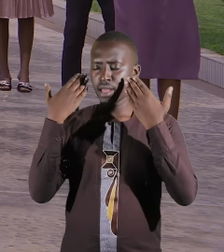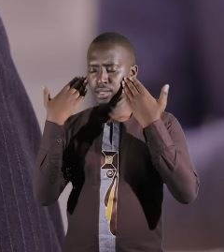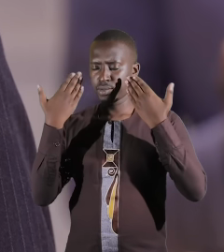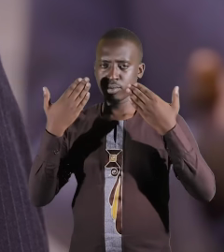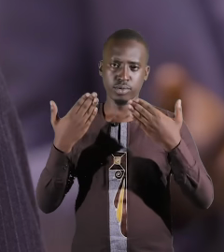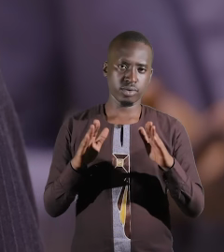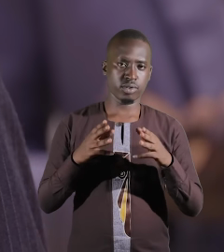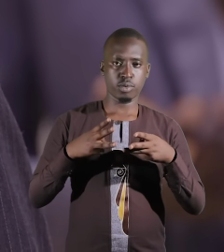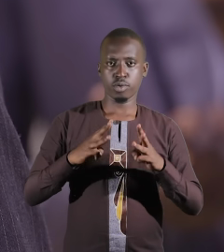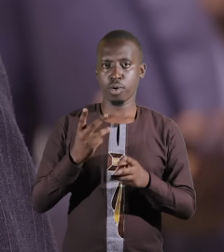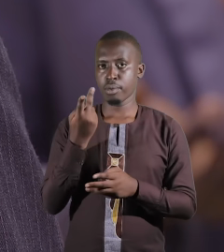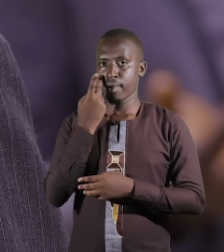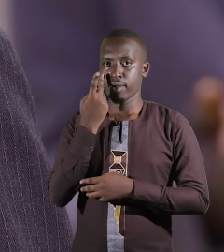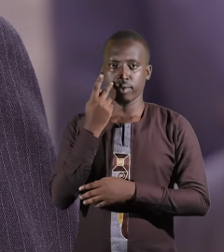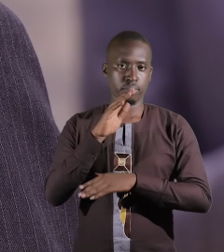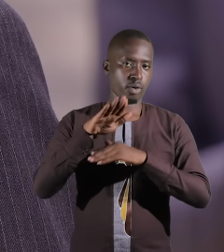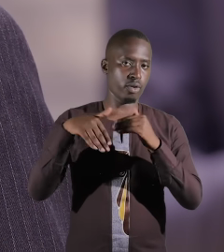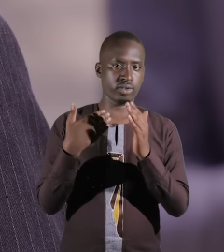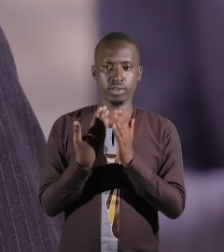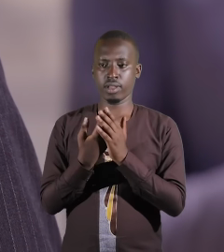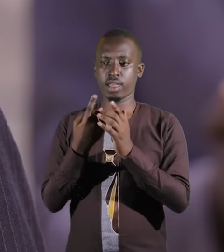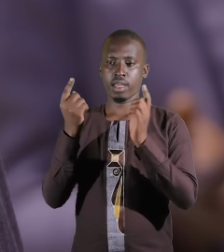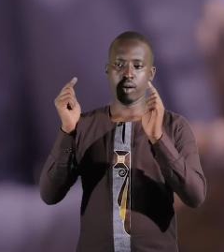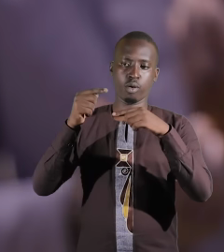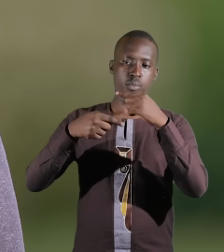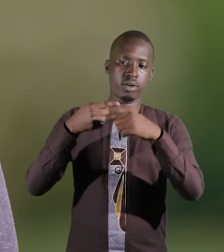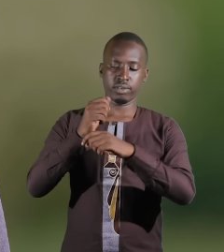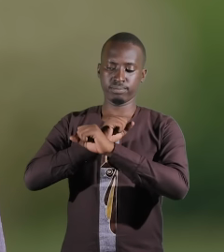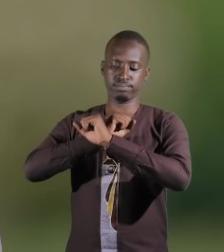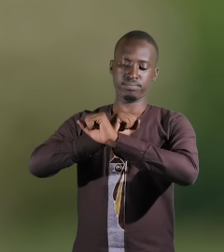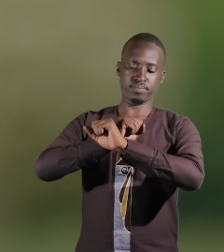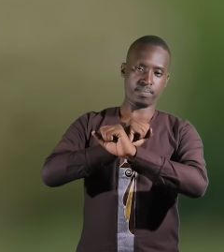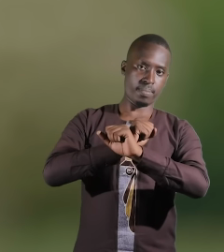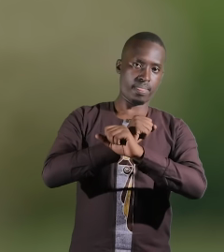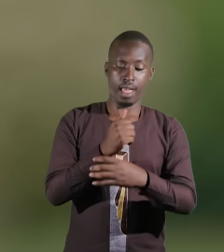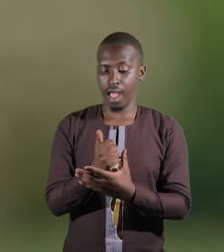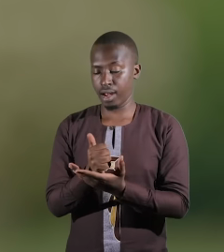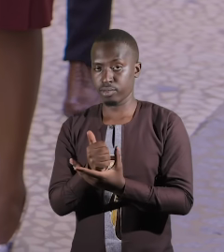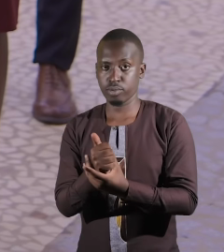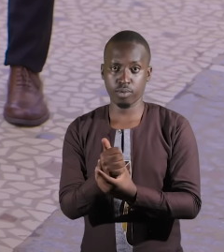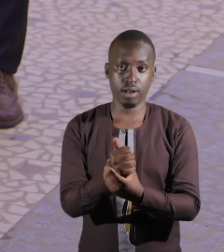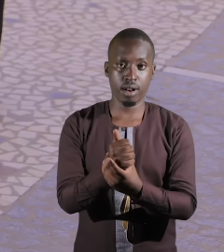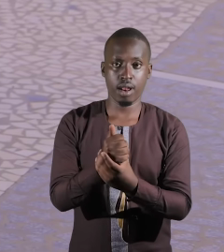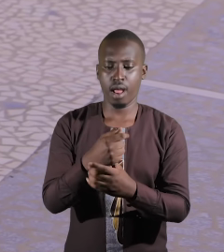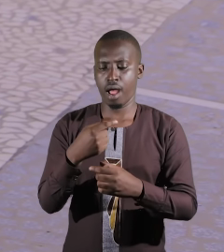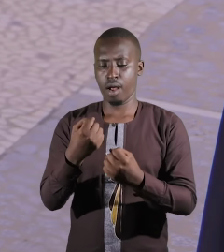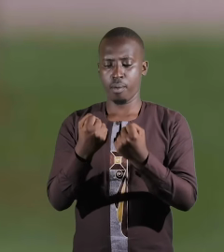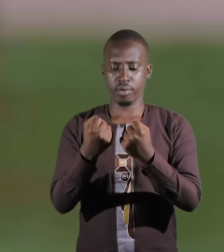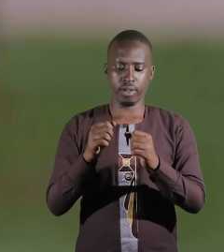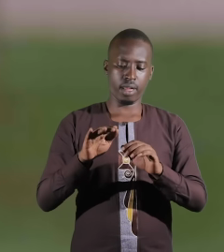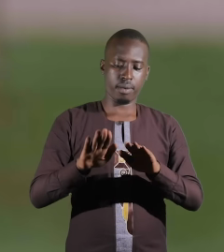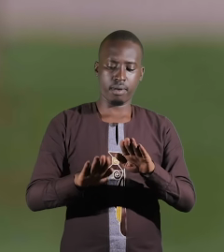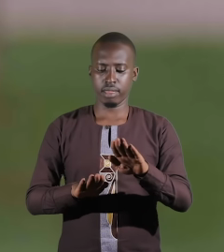ntituzi uko bimeze duse yagiye aducingira aratutwara akomeze ibirenge bye